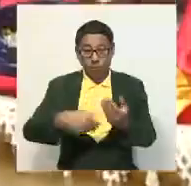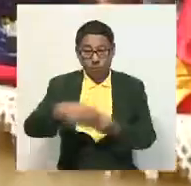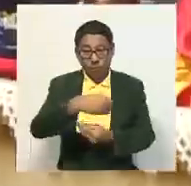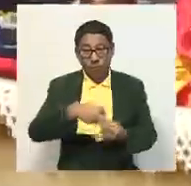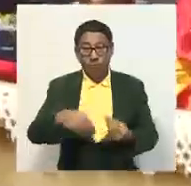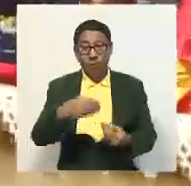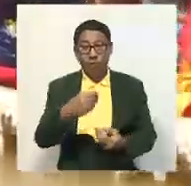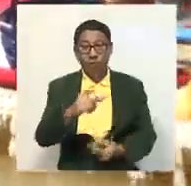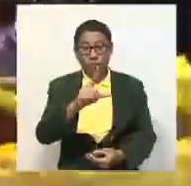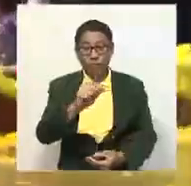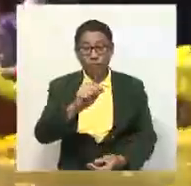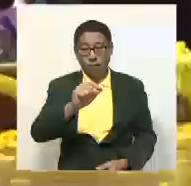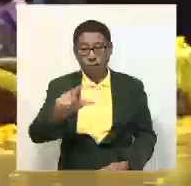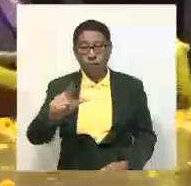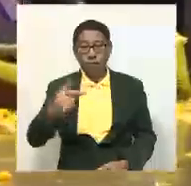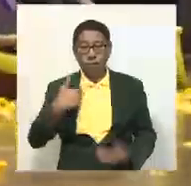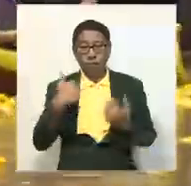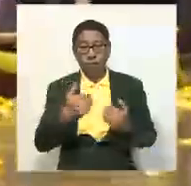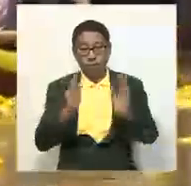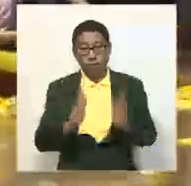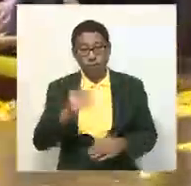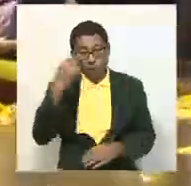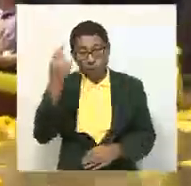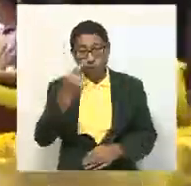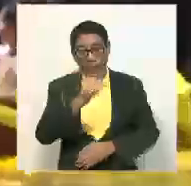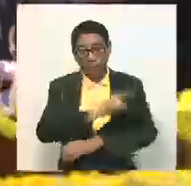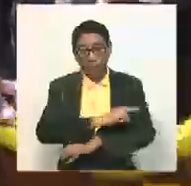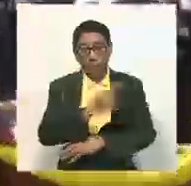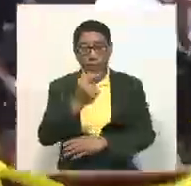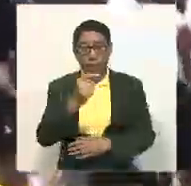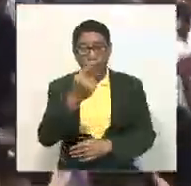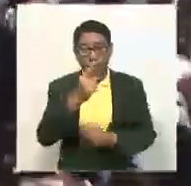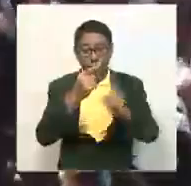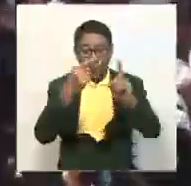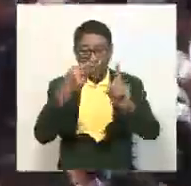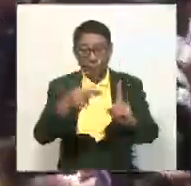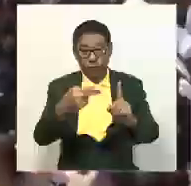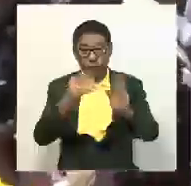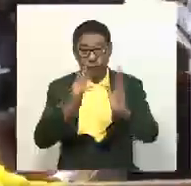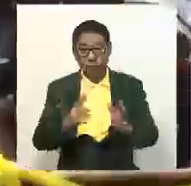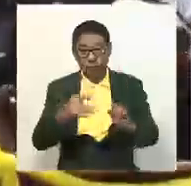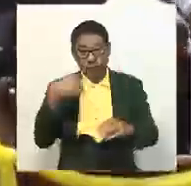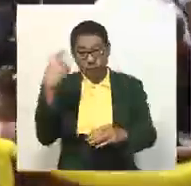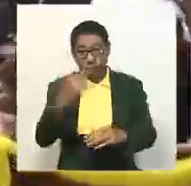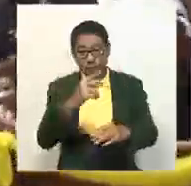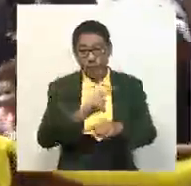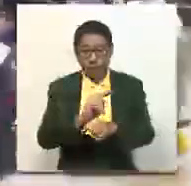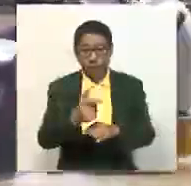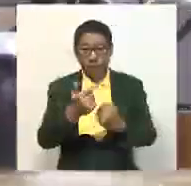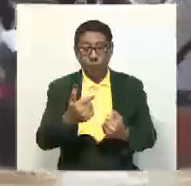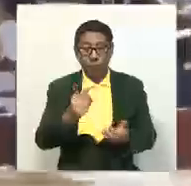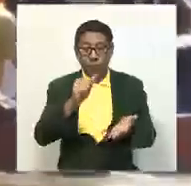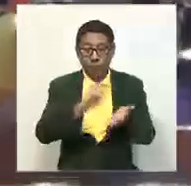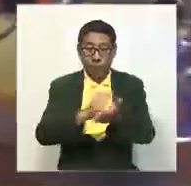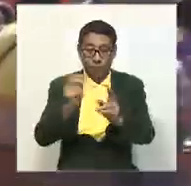พัดไม่ต่ำกว่า20ล้านบาทมีนักท่องเที่ยววันละไม่ต่ำกว่า 10,000 คนที่เข้ามาเที่ยวภายในงานโด